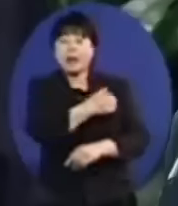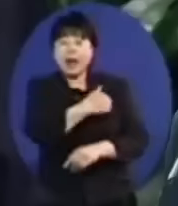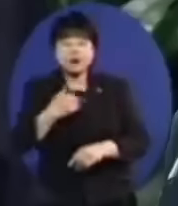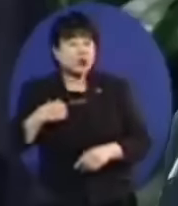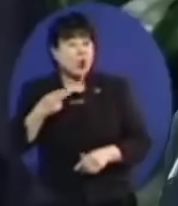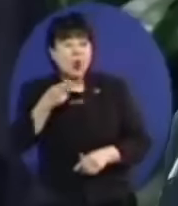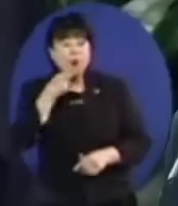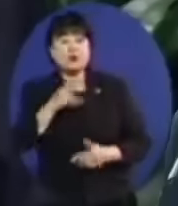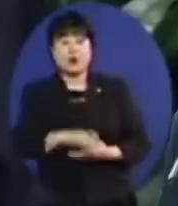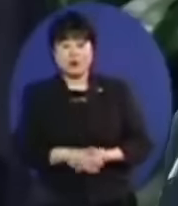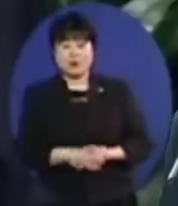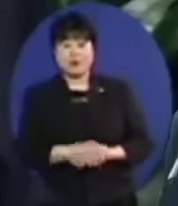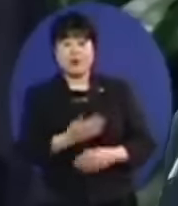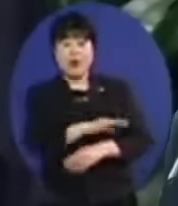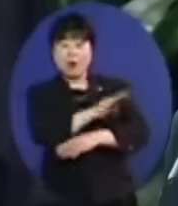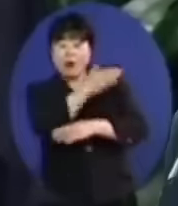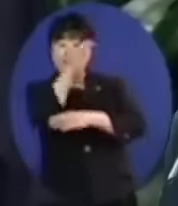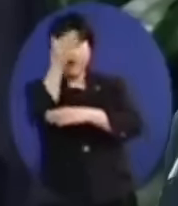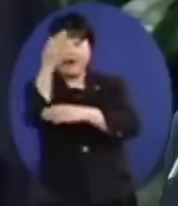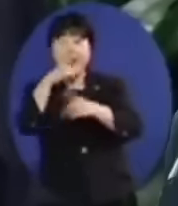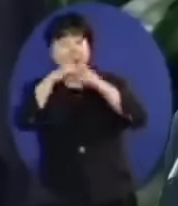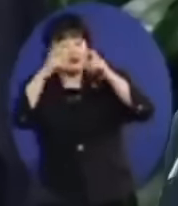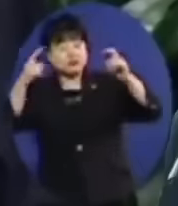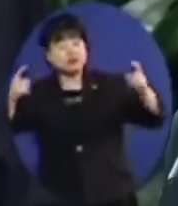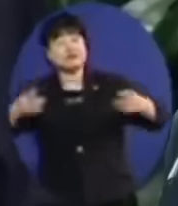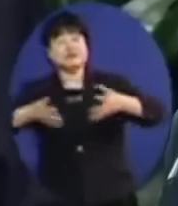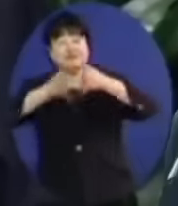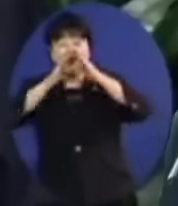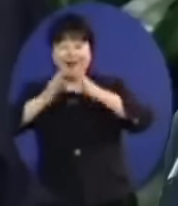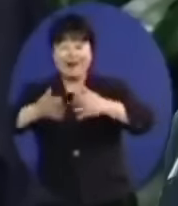온갖 화산란한 궁전을 짓고